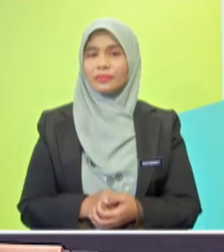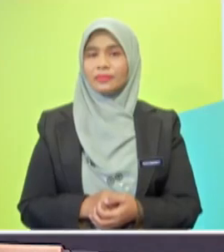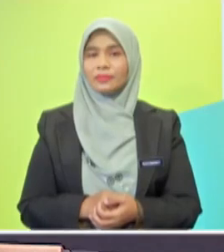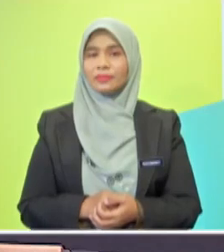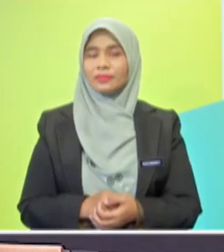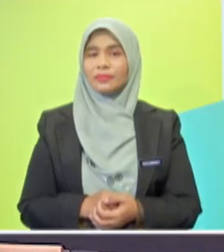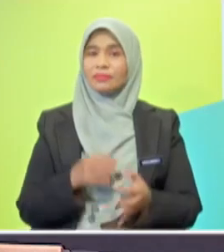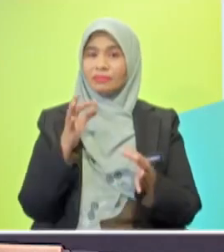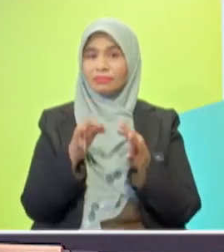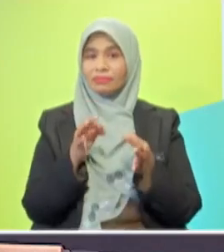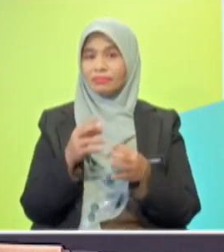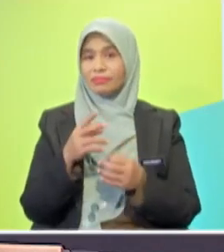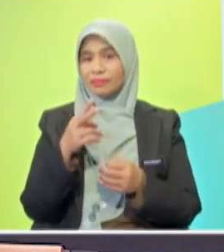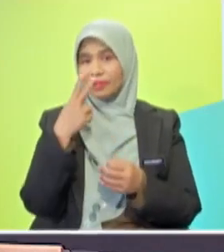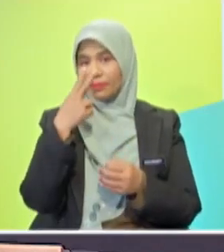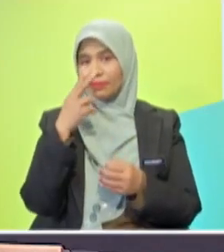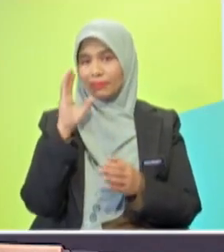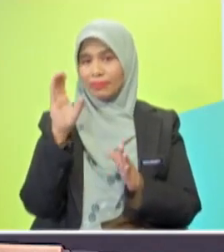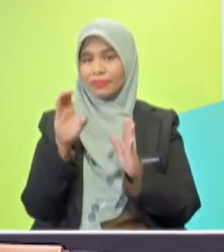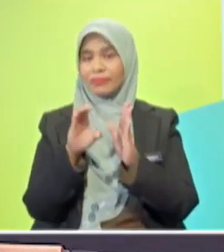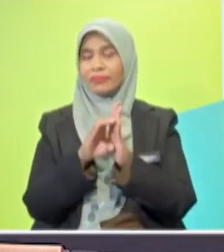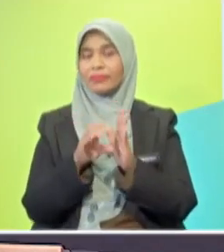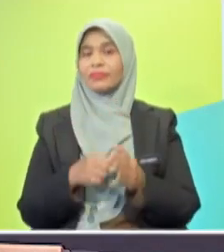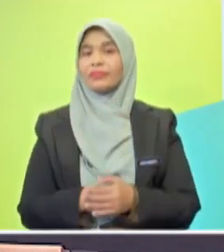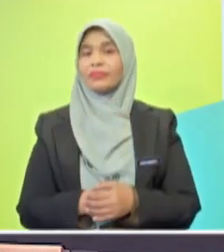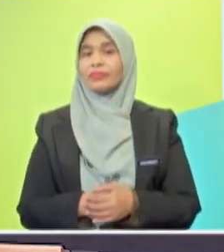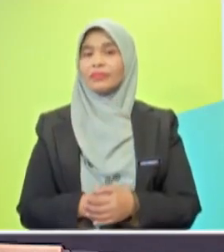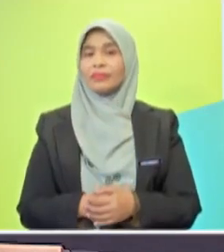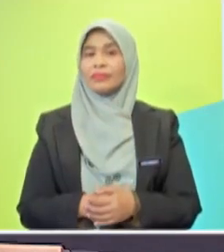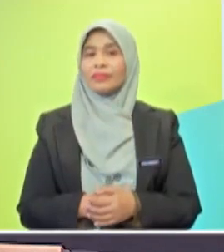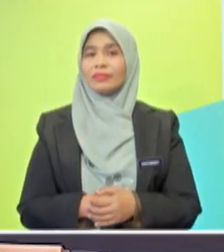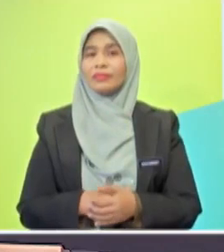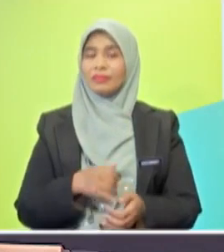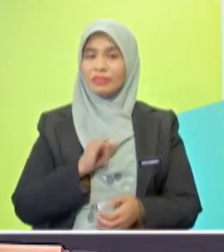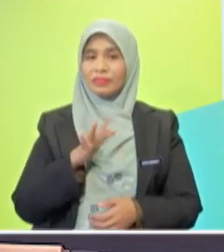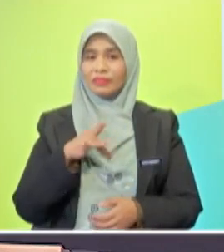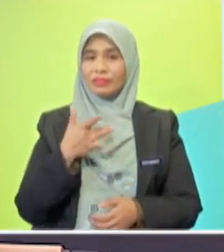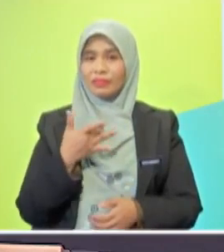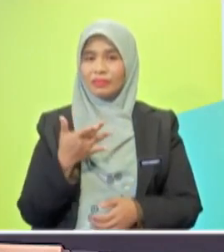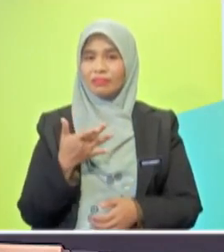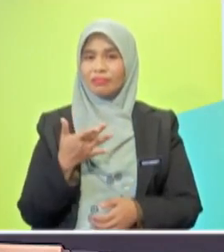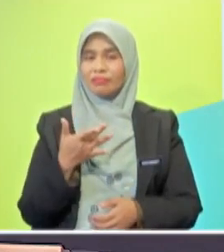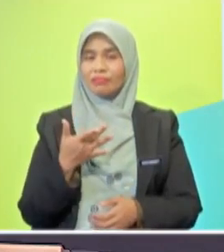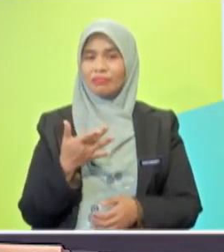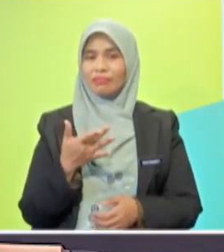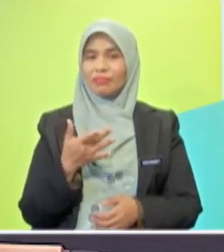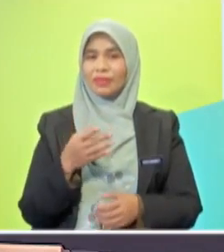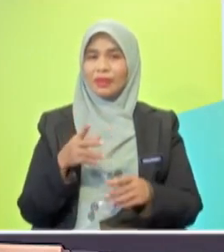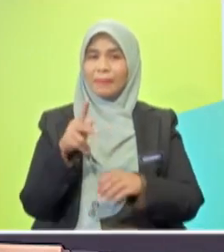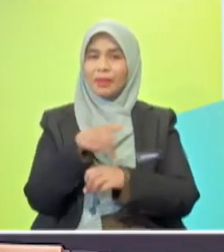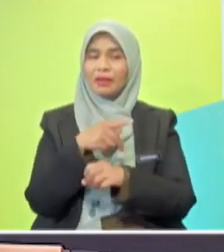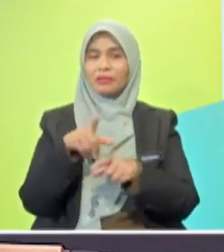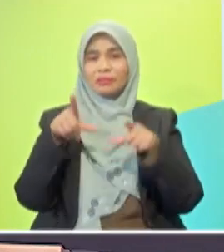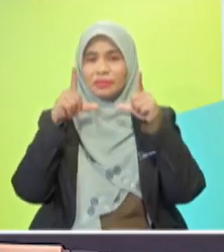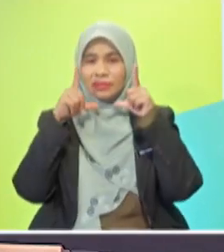Okey, kalau yang ni? Oh. Dia nampak tak? Tu. Saya rasa dia pakai dia bertudung kan, bertudung.